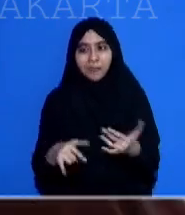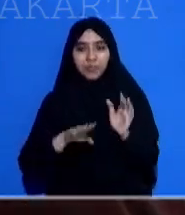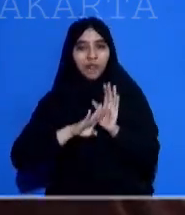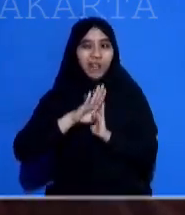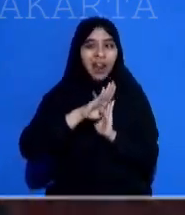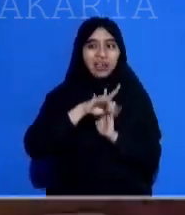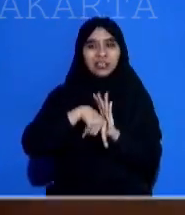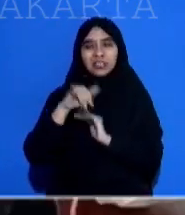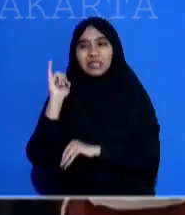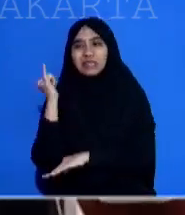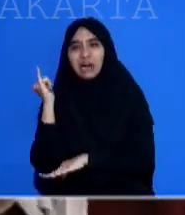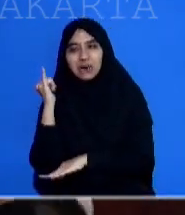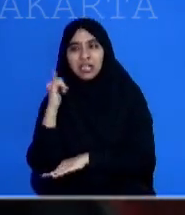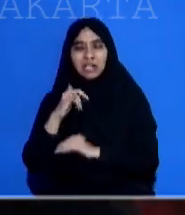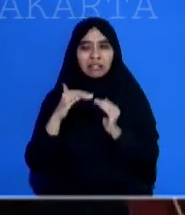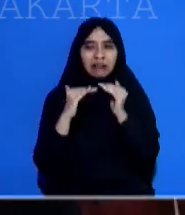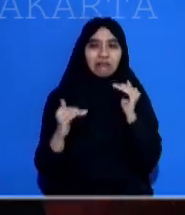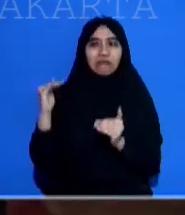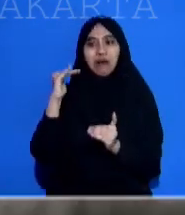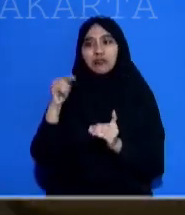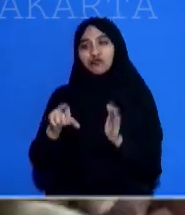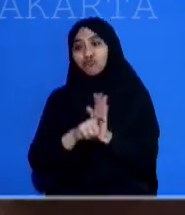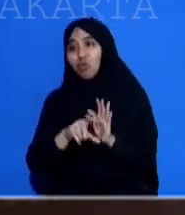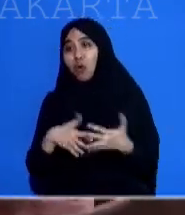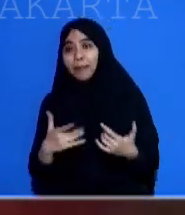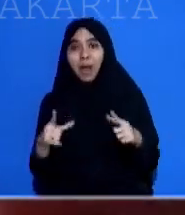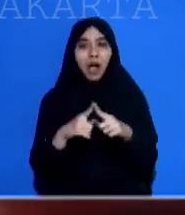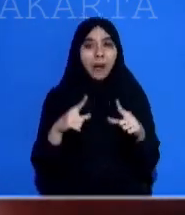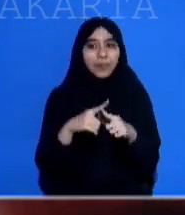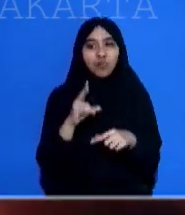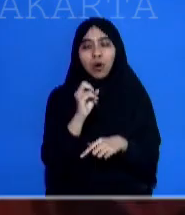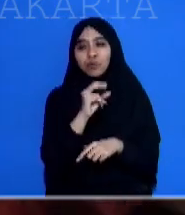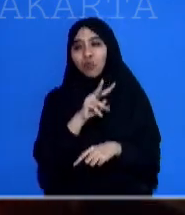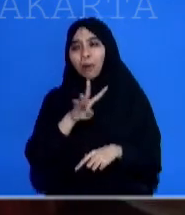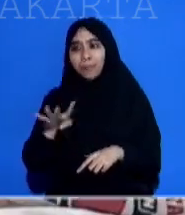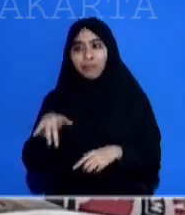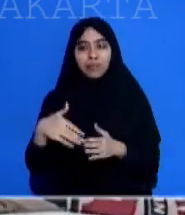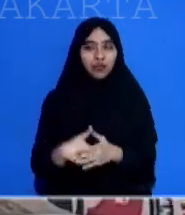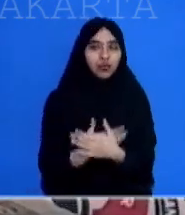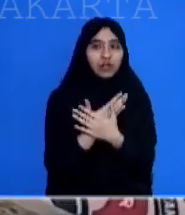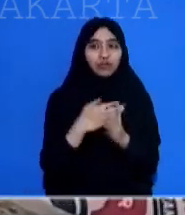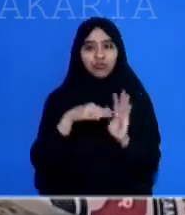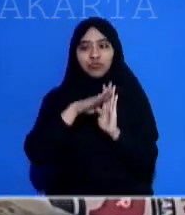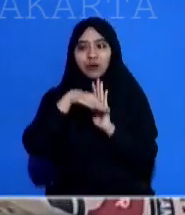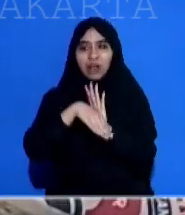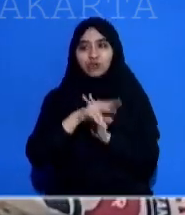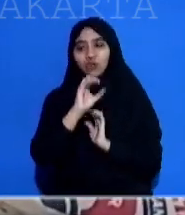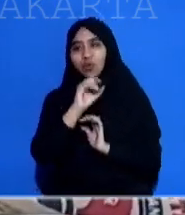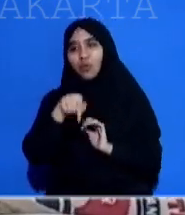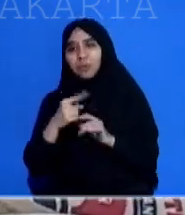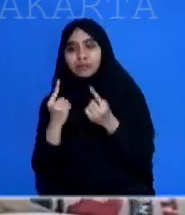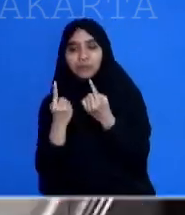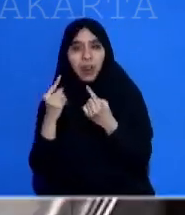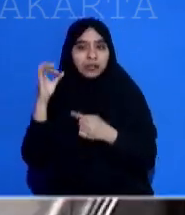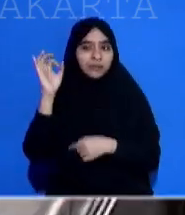DIY seperti yang terjadi di bulan April 2024 Gunung Kidul mengalami deflasi sebesar 0,11% dan kota mengalami